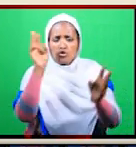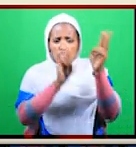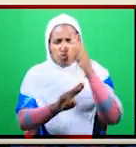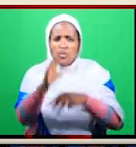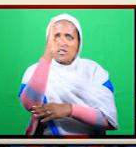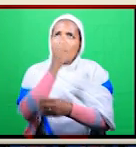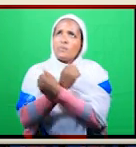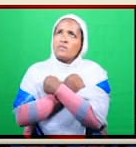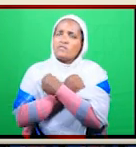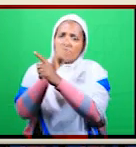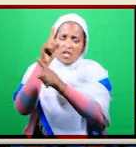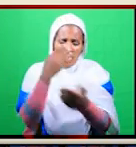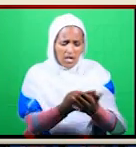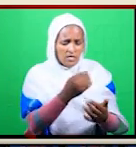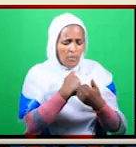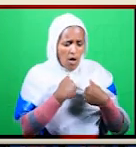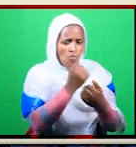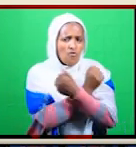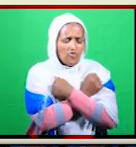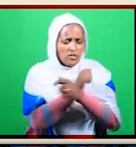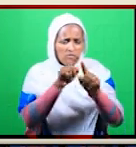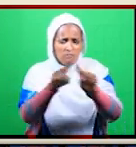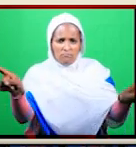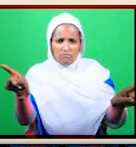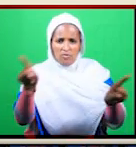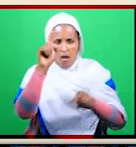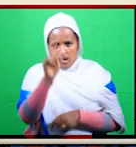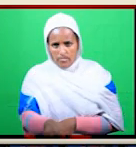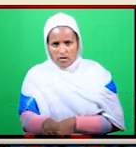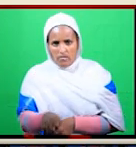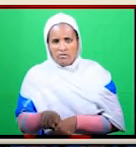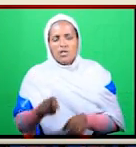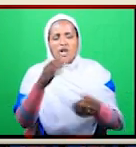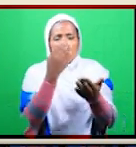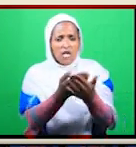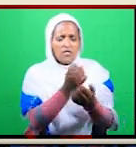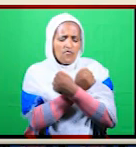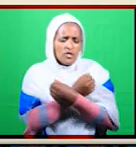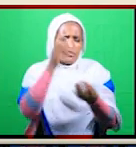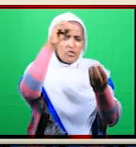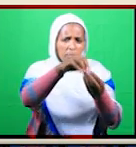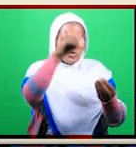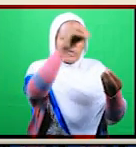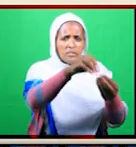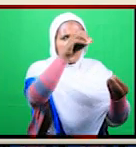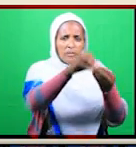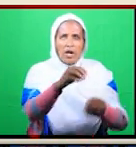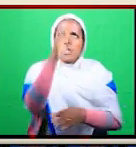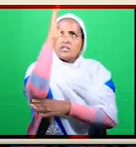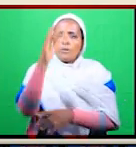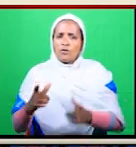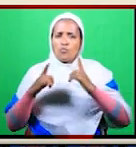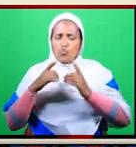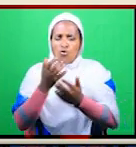ችግሩ ለእግዚአብሔር ያለው ፍቅርና ለገንዘብ ያለው ፍቅር መለያየቱ ነው። ለገንዘብ የሚኖረን ፍቅር እየጨመረ እየጨመረ እየጨመረ